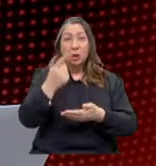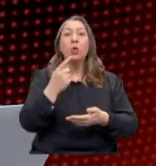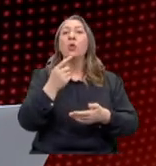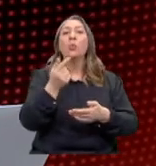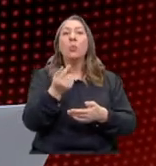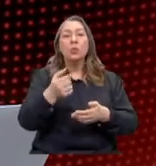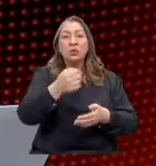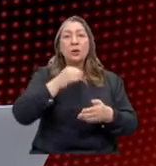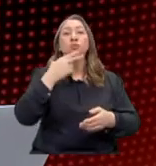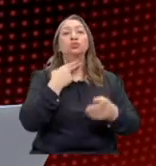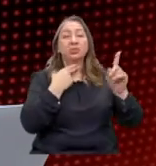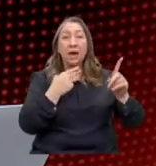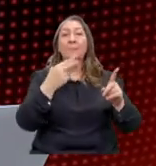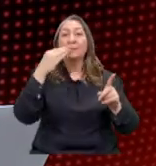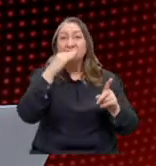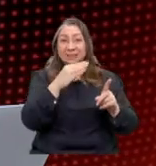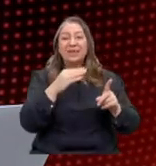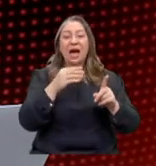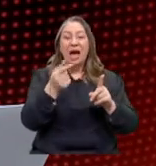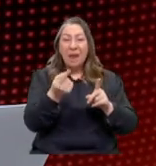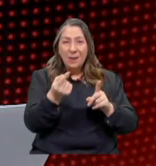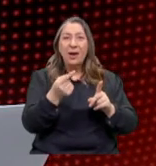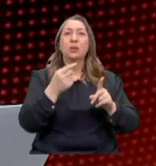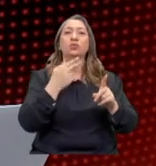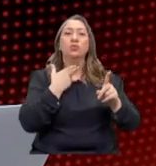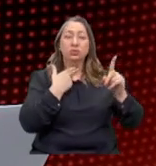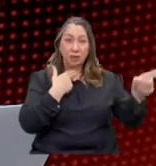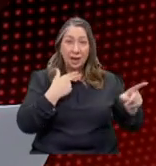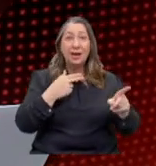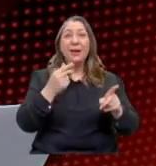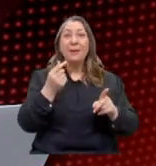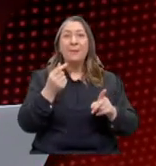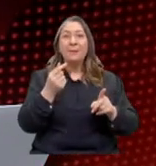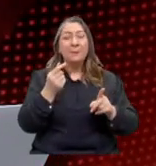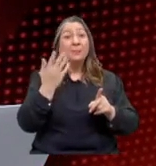Rusya'dan, mısır ve arpa Rusya ve Ukrayna'dan,